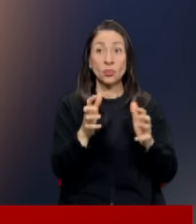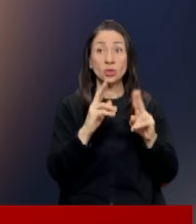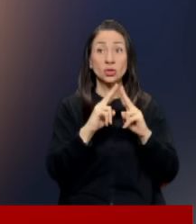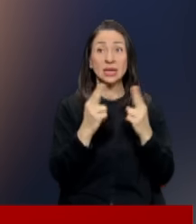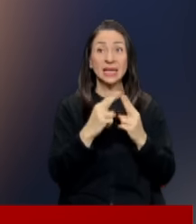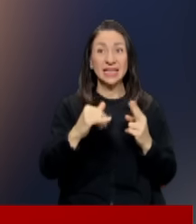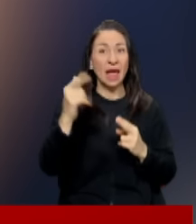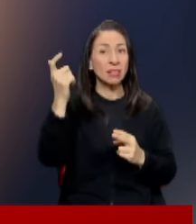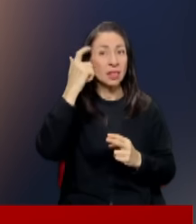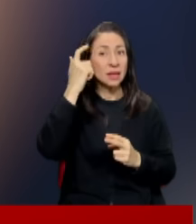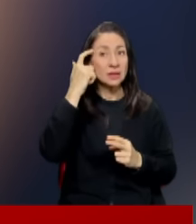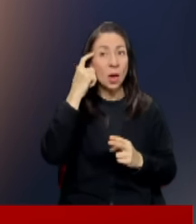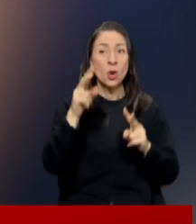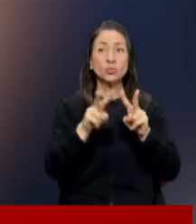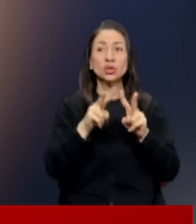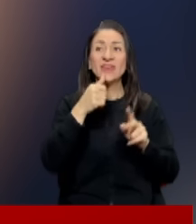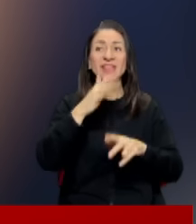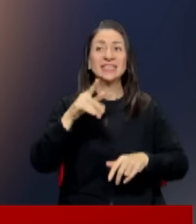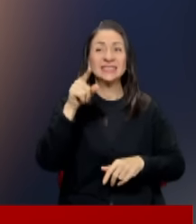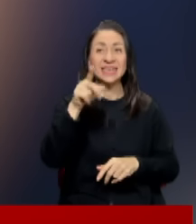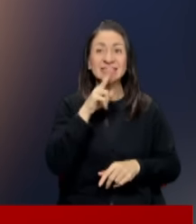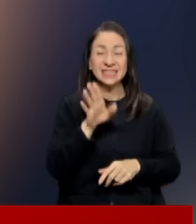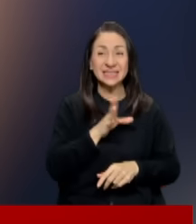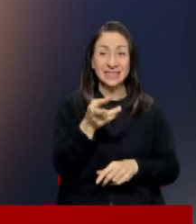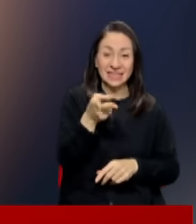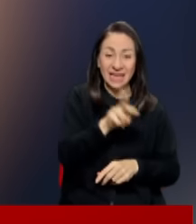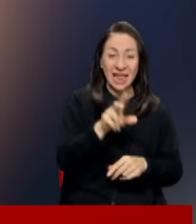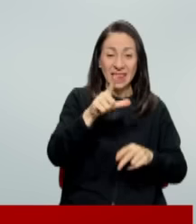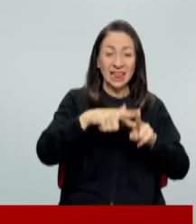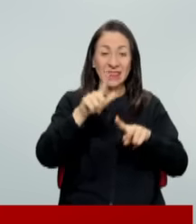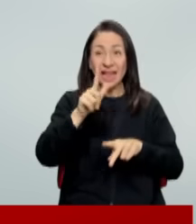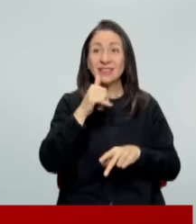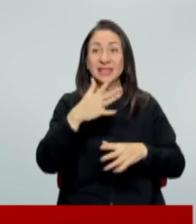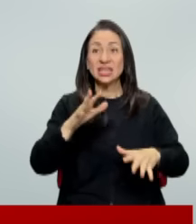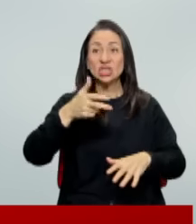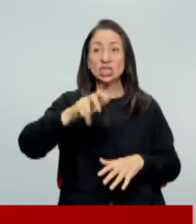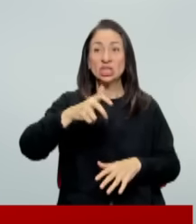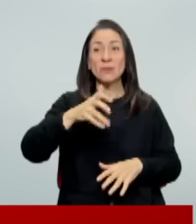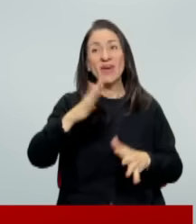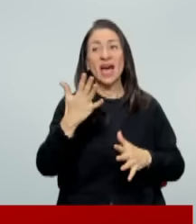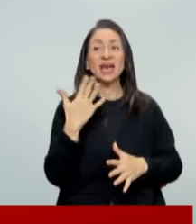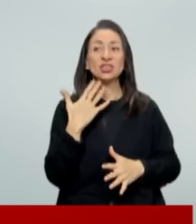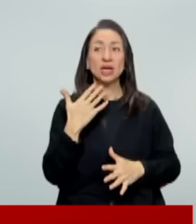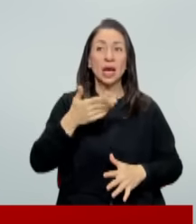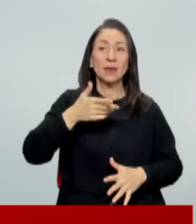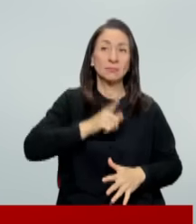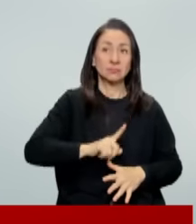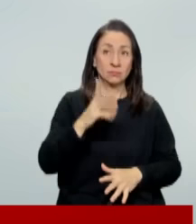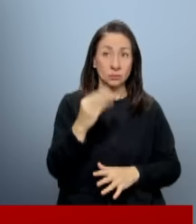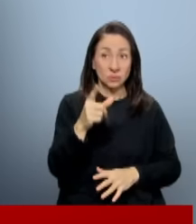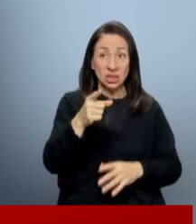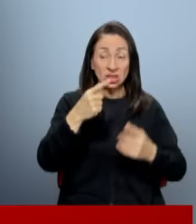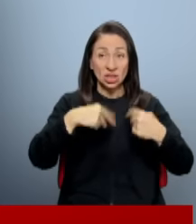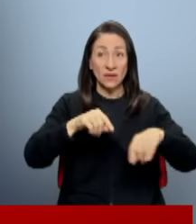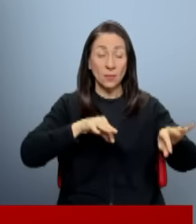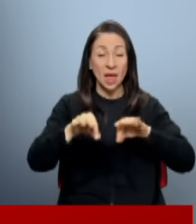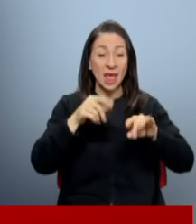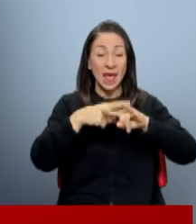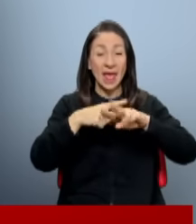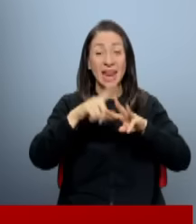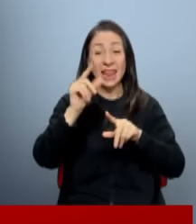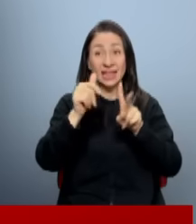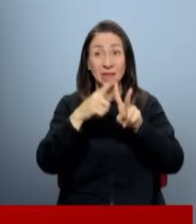dünyasının yakından tanıdığı Mustafa Denizli'nin kızı Lal Denizli'nin ismi Çeşme ya da Karşıyaka için gündemde. Çevre mühendisi Helin